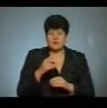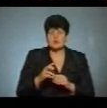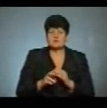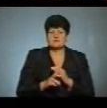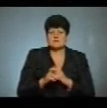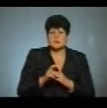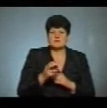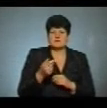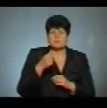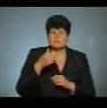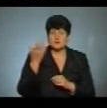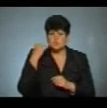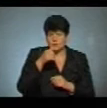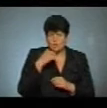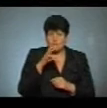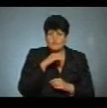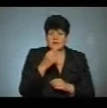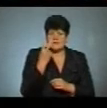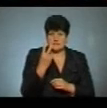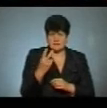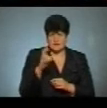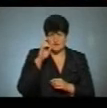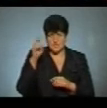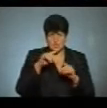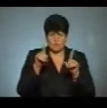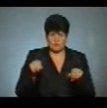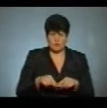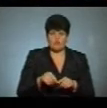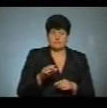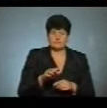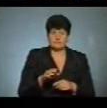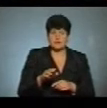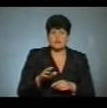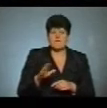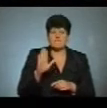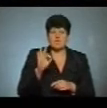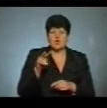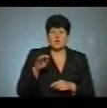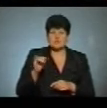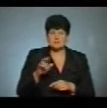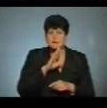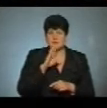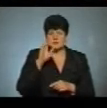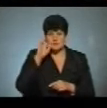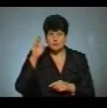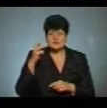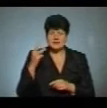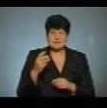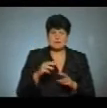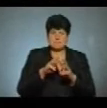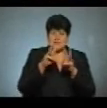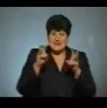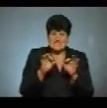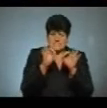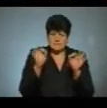Петра Бойка, торік викрили 2 ікони. Ікона Володимирської Богоматері та ікона Пресвятої Трійці, які були